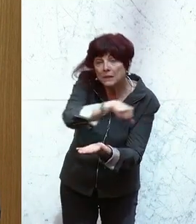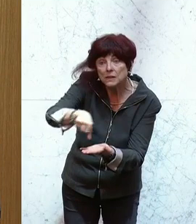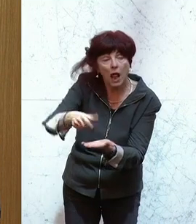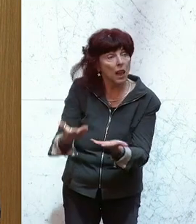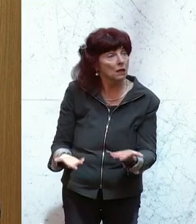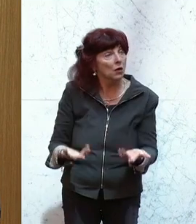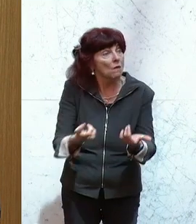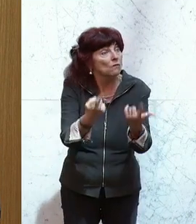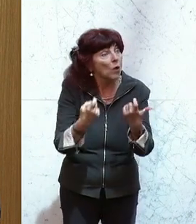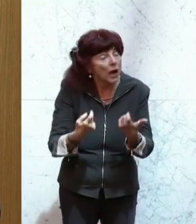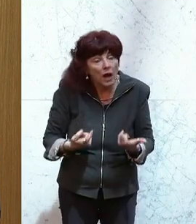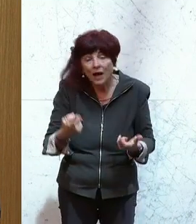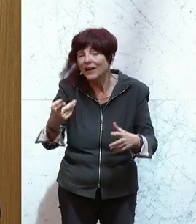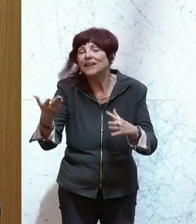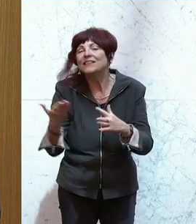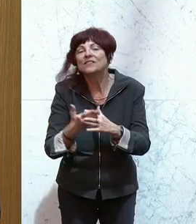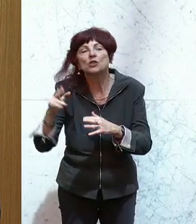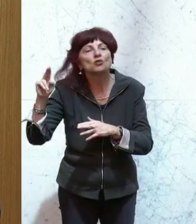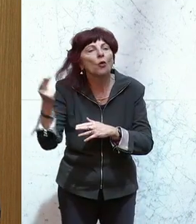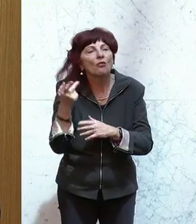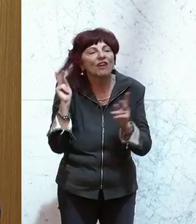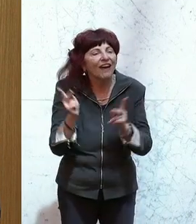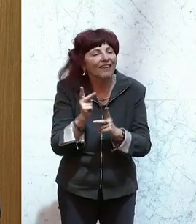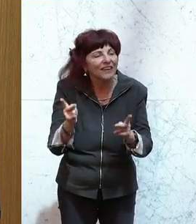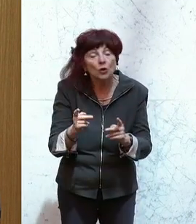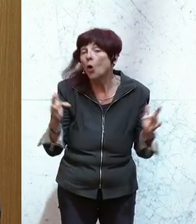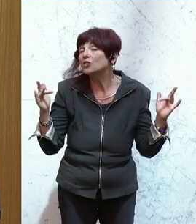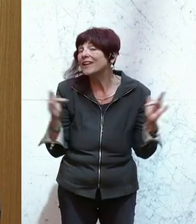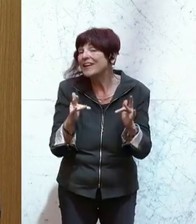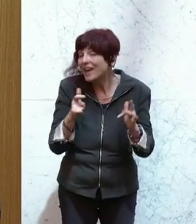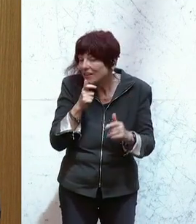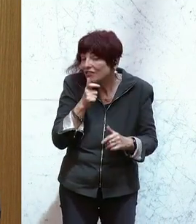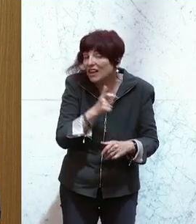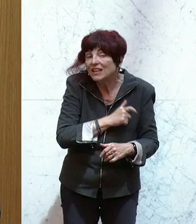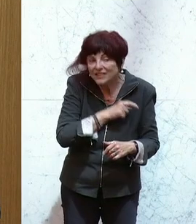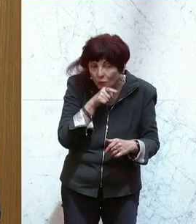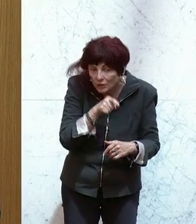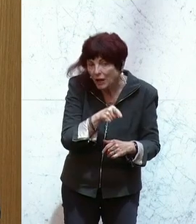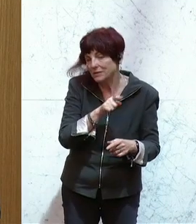können jetzt noch so viel zwischenrufen, diese Gegenfinanzierung fehlt und es ist unverantwortlich.